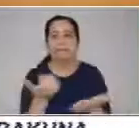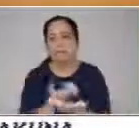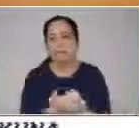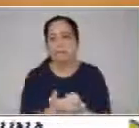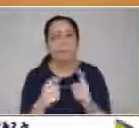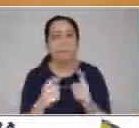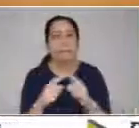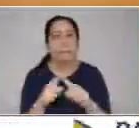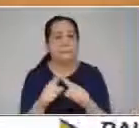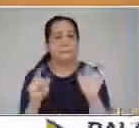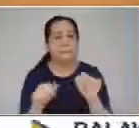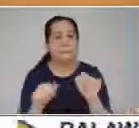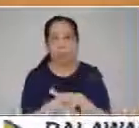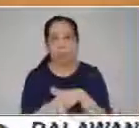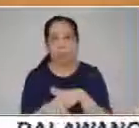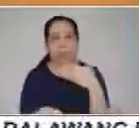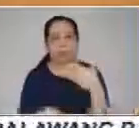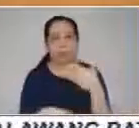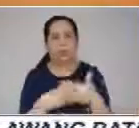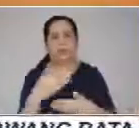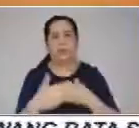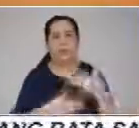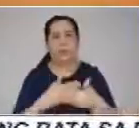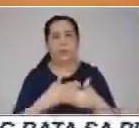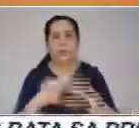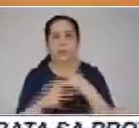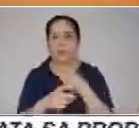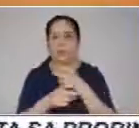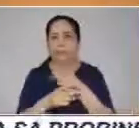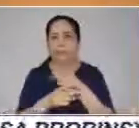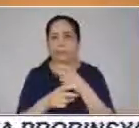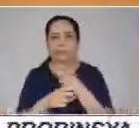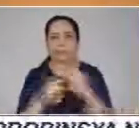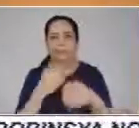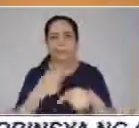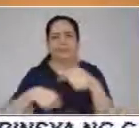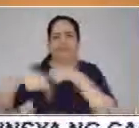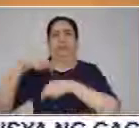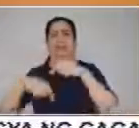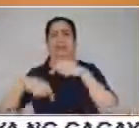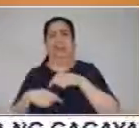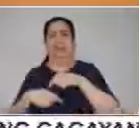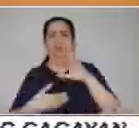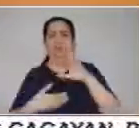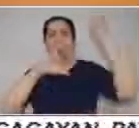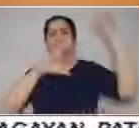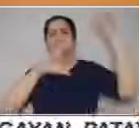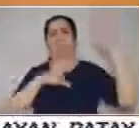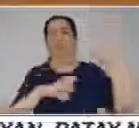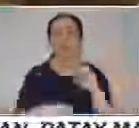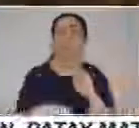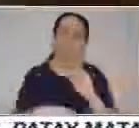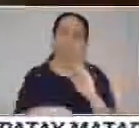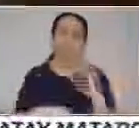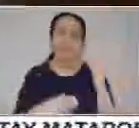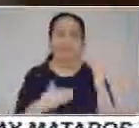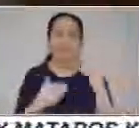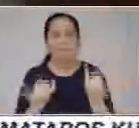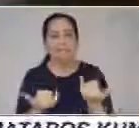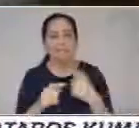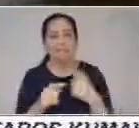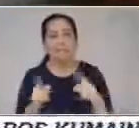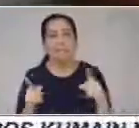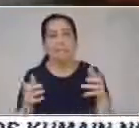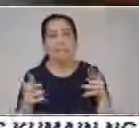ng discussions, I guess that's part of the recovery stage. Kasi nakakulo kasi mga bata . May mga sinasuggest na